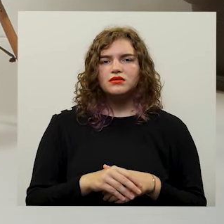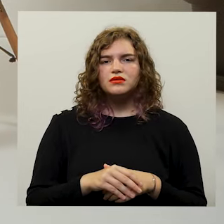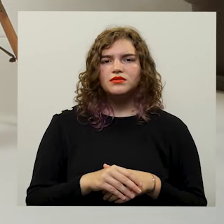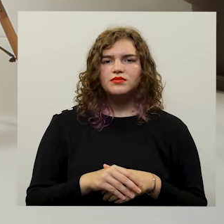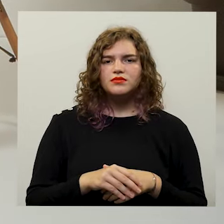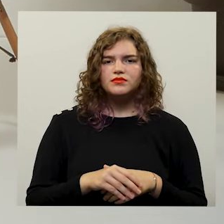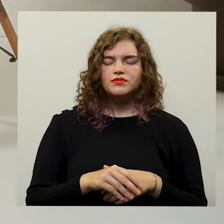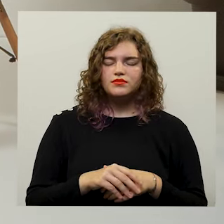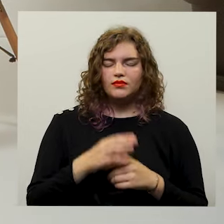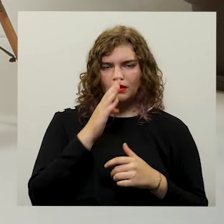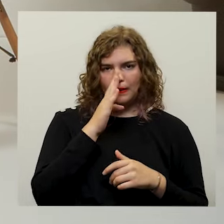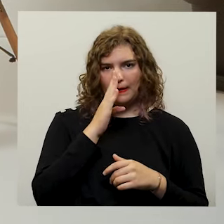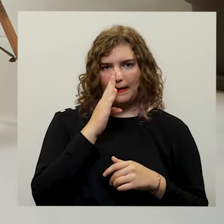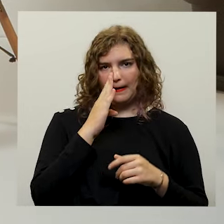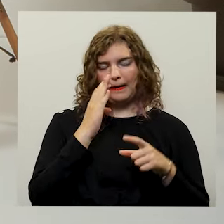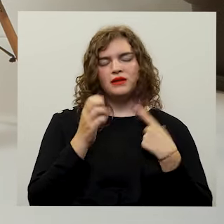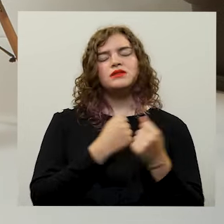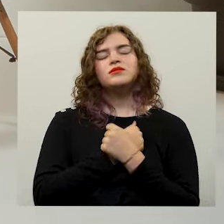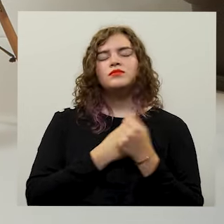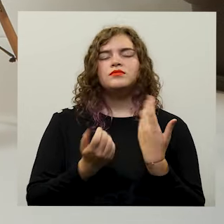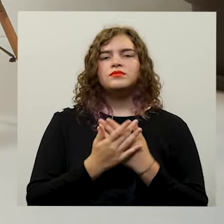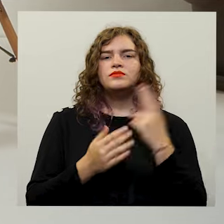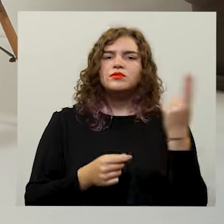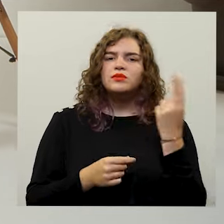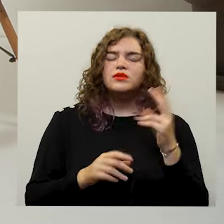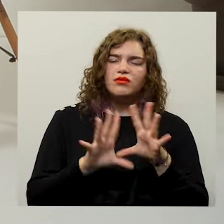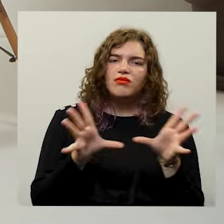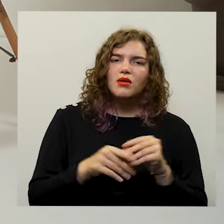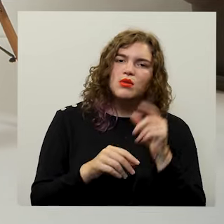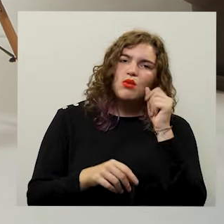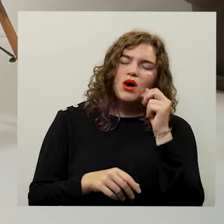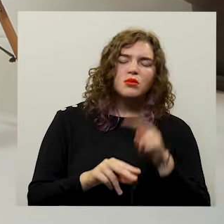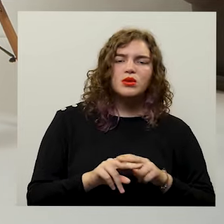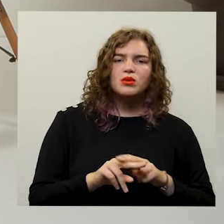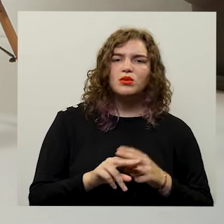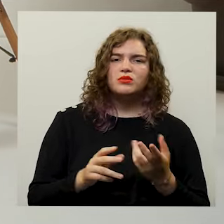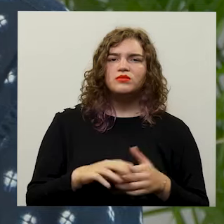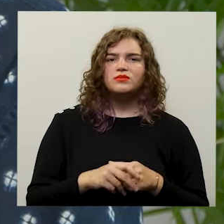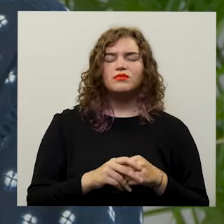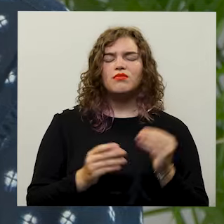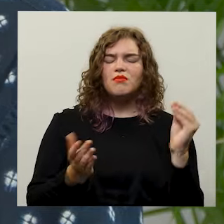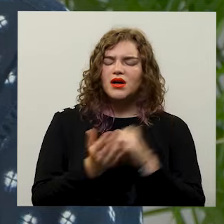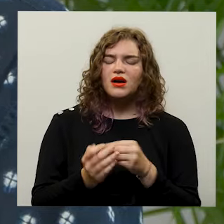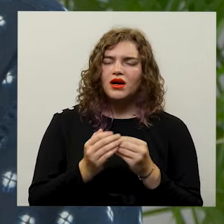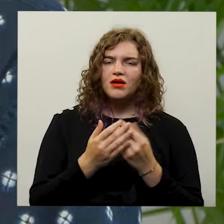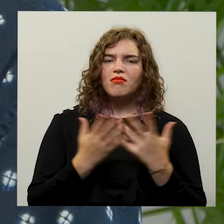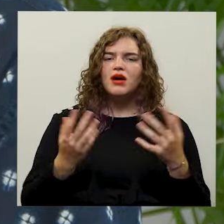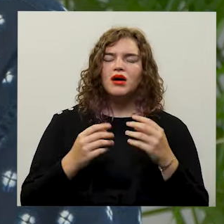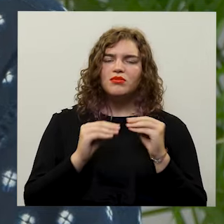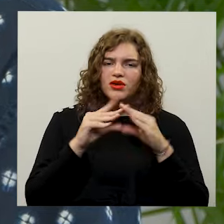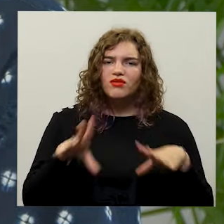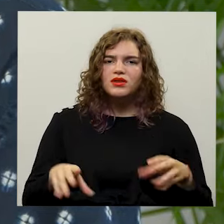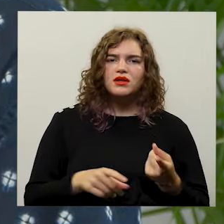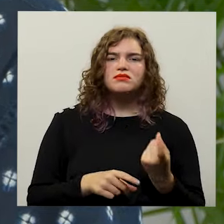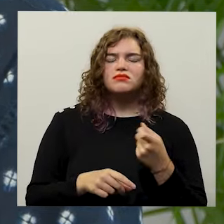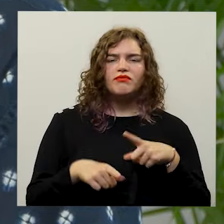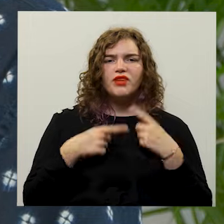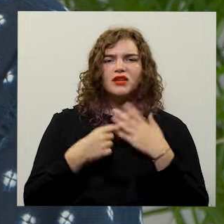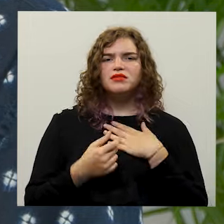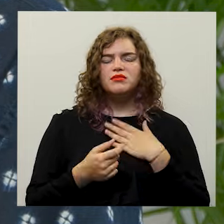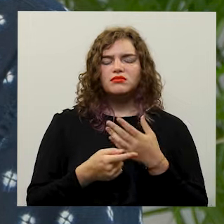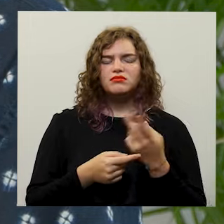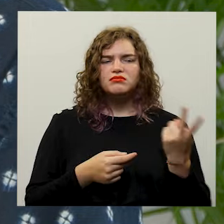Da. Iubitor de Dumnezeu, iubitor de familie, de oameni? Cea mai mare binecuvântare din